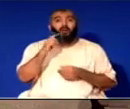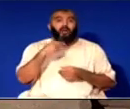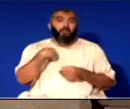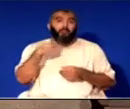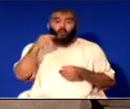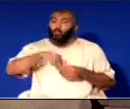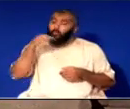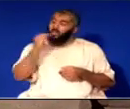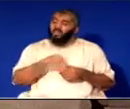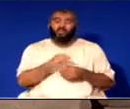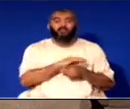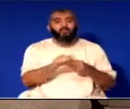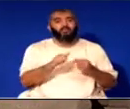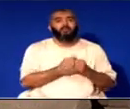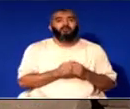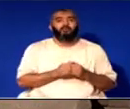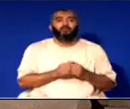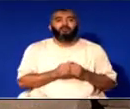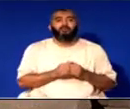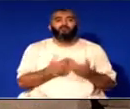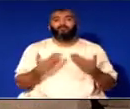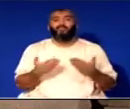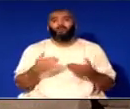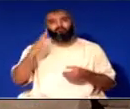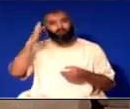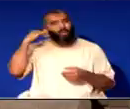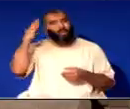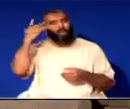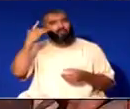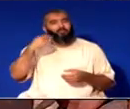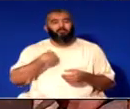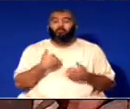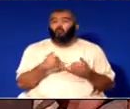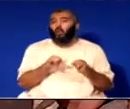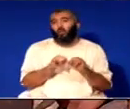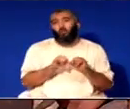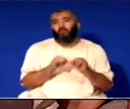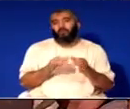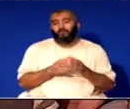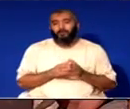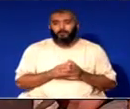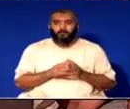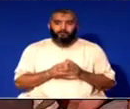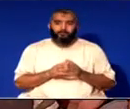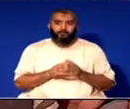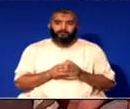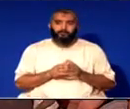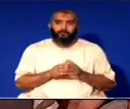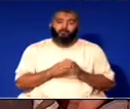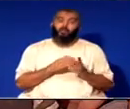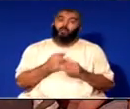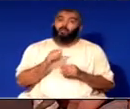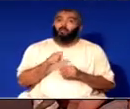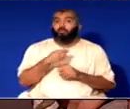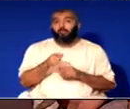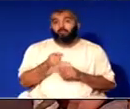كنت ضربت وما الى ذلك، فتقول لك ماذا علي؟ والله اليمين يبقى يمين، يعني الانسان راه